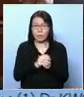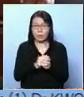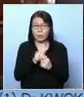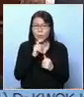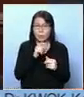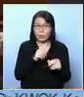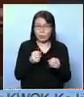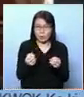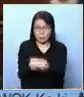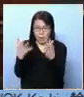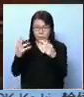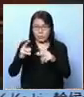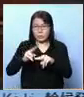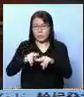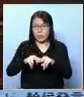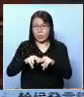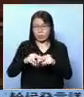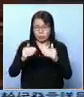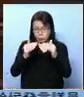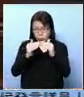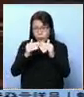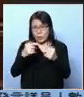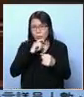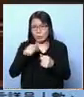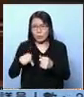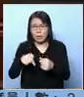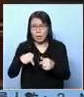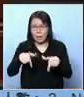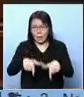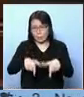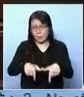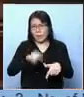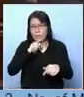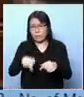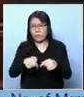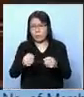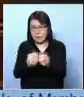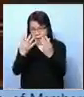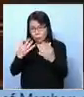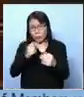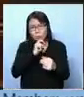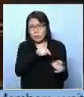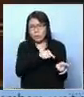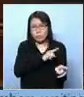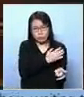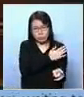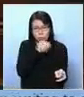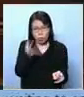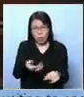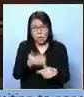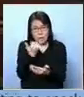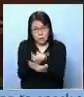国领事馆，你们有没有出过声啊？ 你哋有冇出过声啊？嗰度死咗